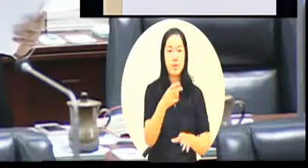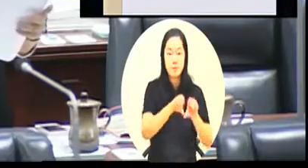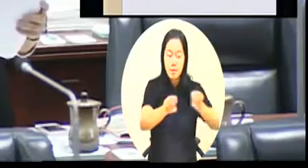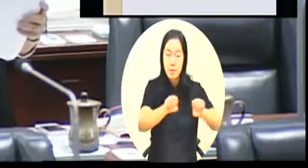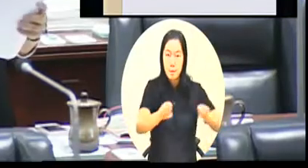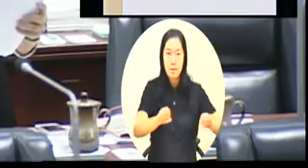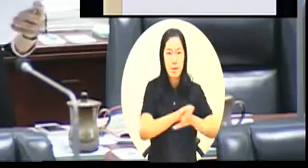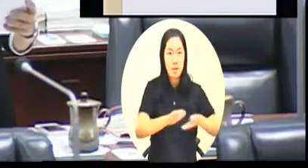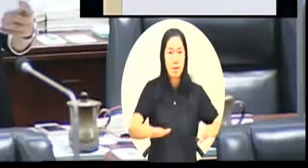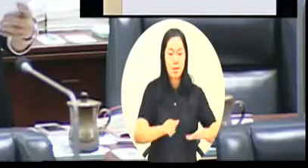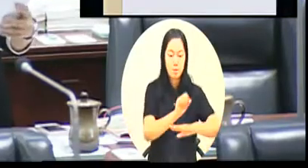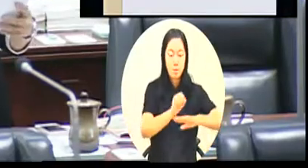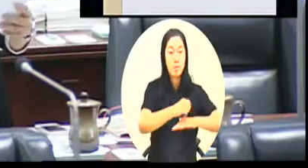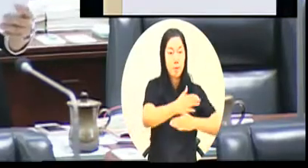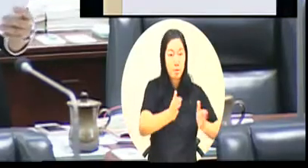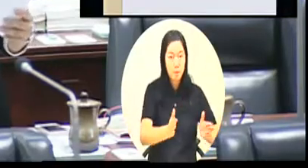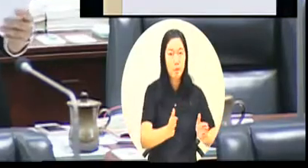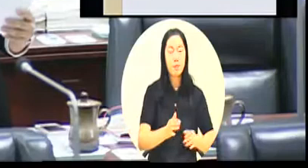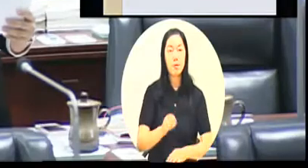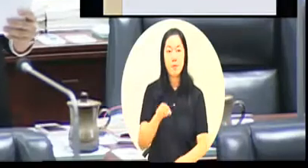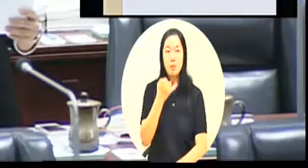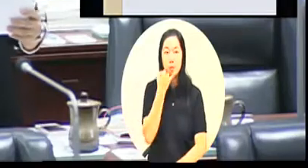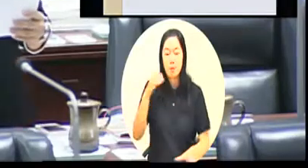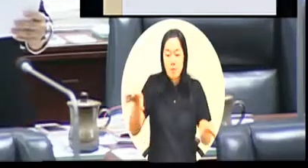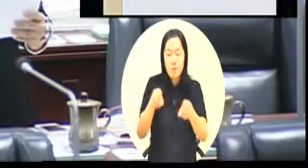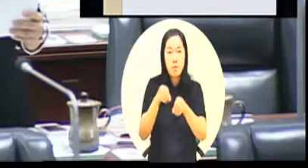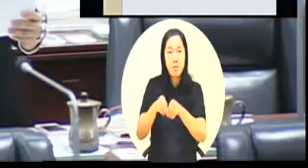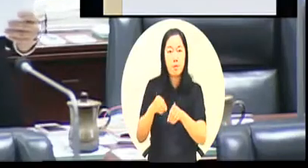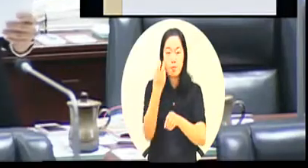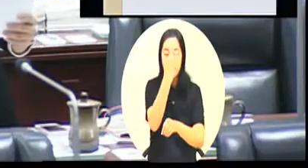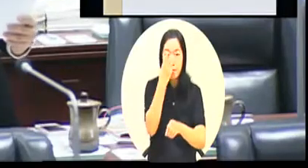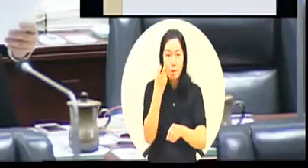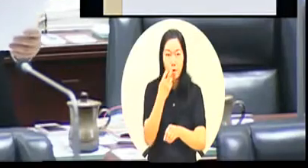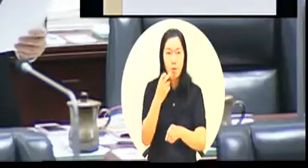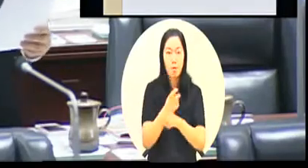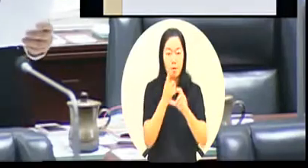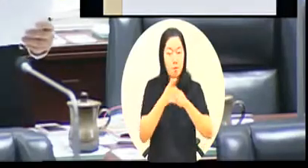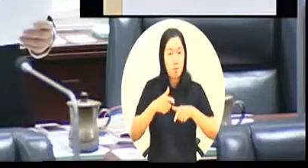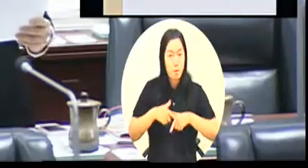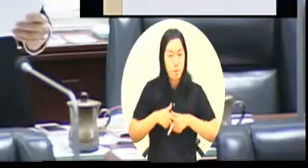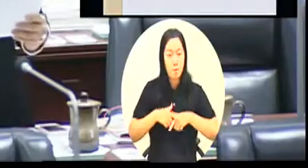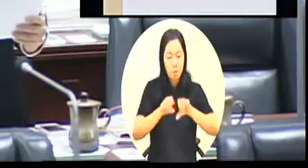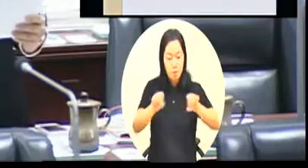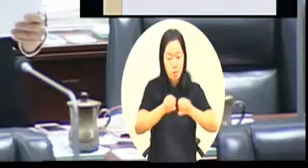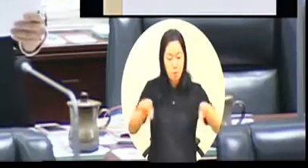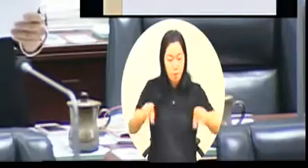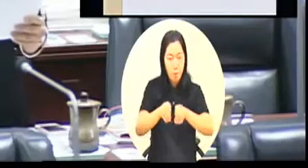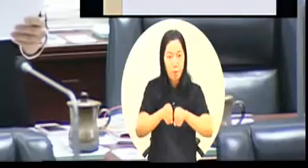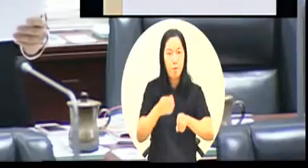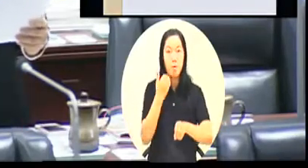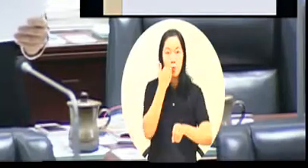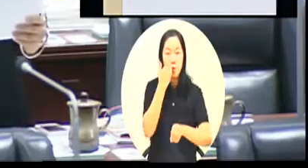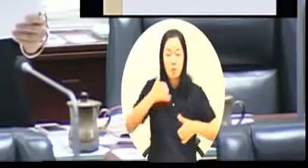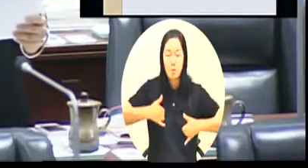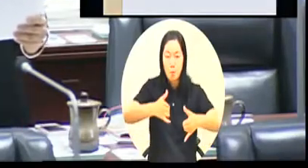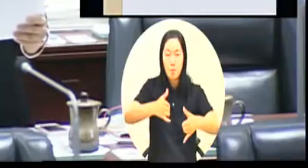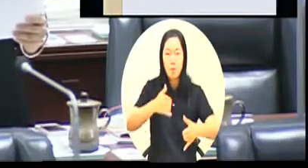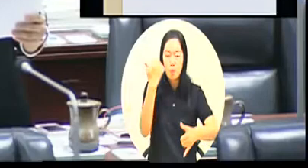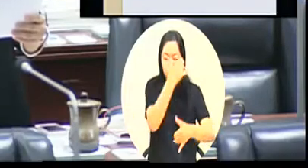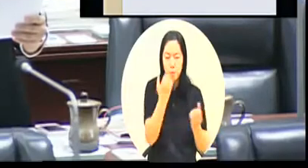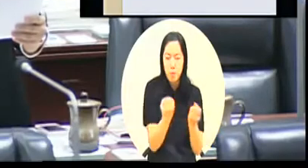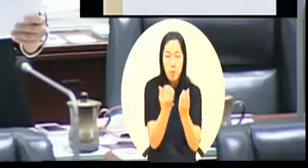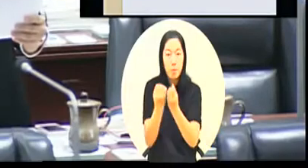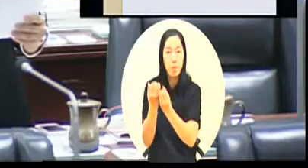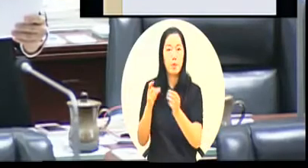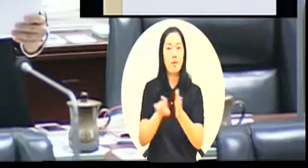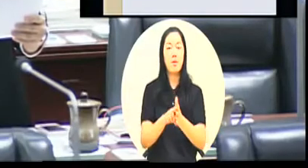安全办公室啊，你们整合了这个管理既有的这个工业管线，那一旦道路发生紧急灾害的时候，